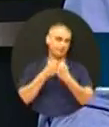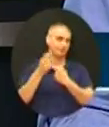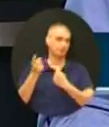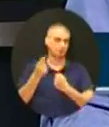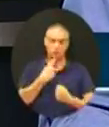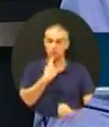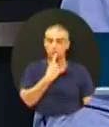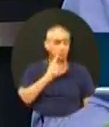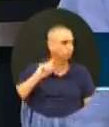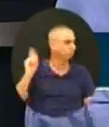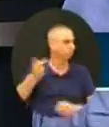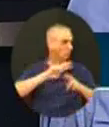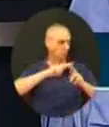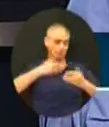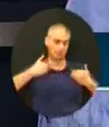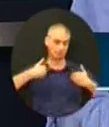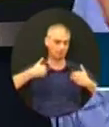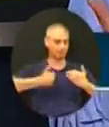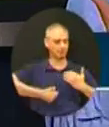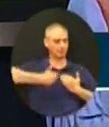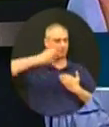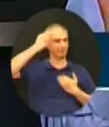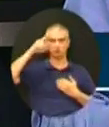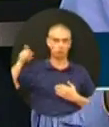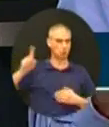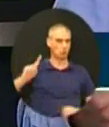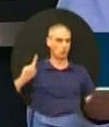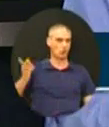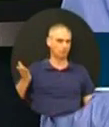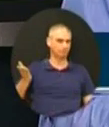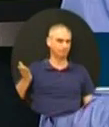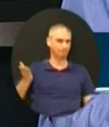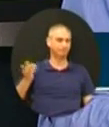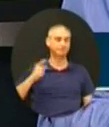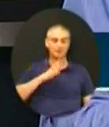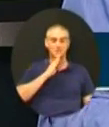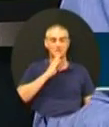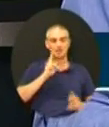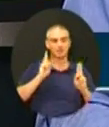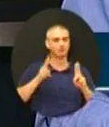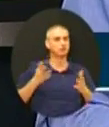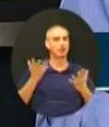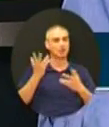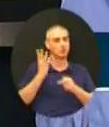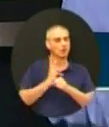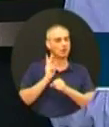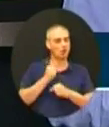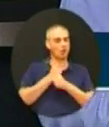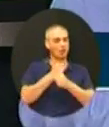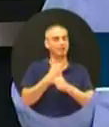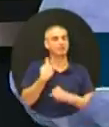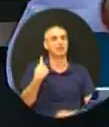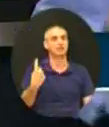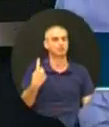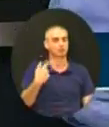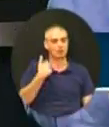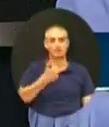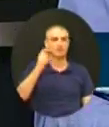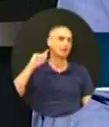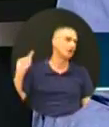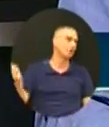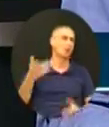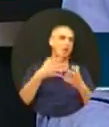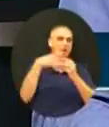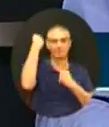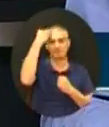היא אומרת לכל העולם, אני המנהיג הפלסטיני ולא הוא. ולכן יש פה בעייתיות, איך הוא יוכל לייצג את עצמו כמנהיג כל העם